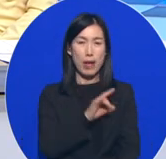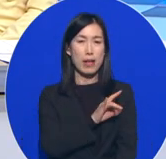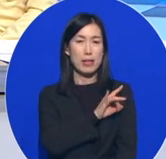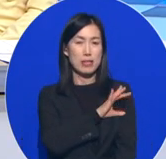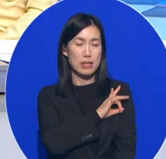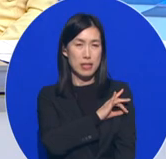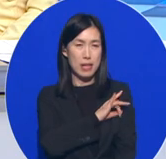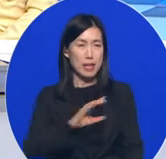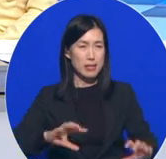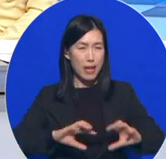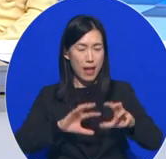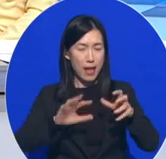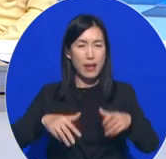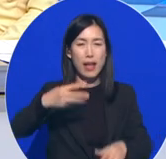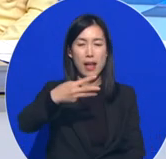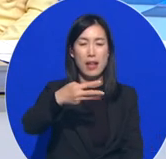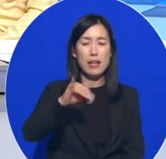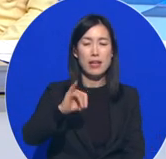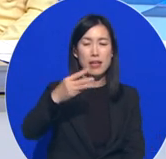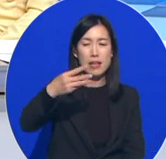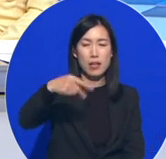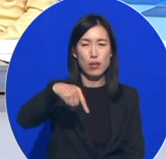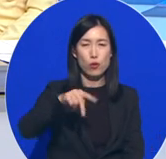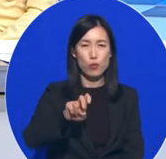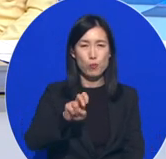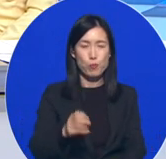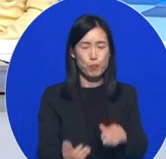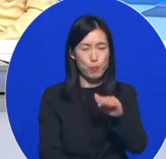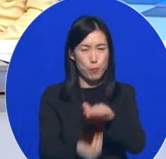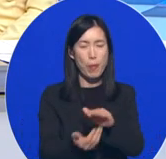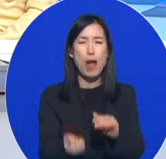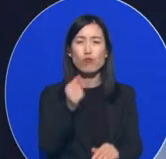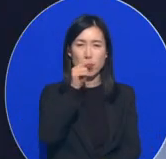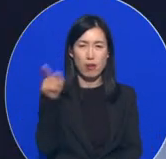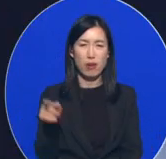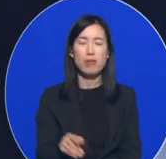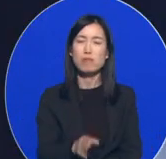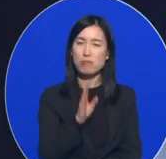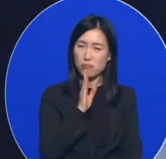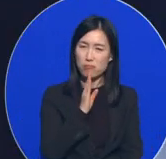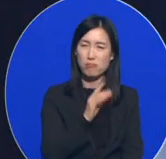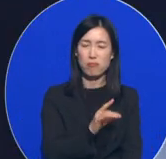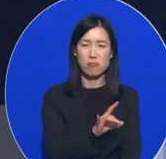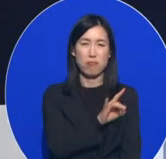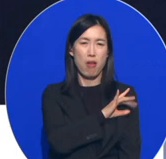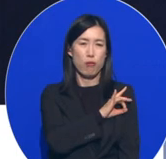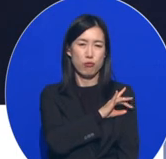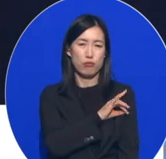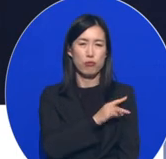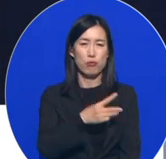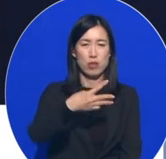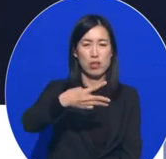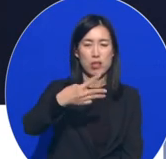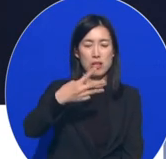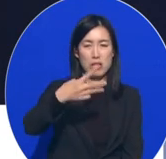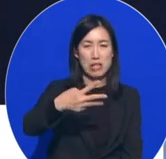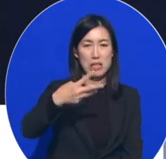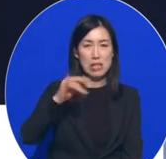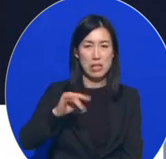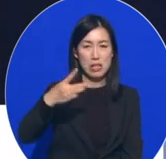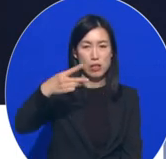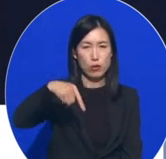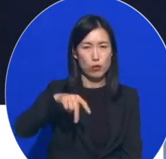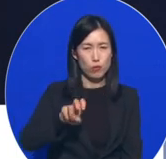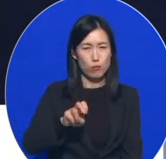리튬 보유국 아니겠습니까네 맞습니다 칠레에는 2차전지 핵심 광물인 리튬 등이 풍부하게 매장되어